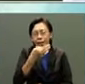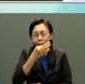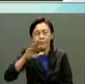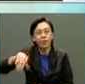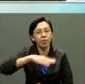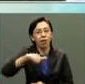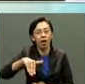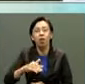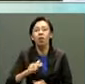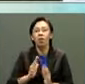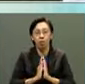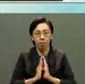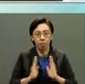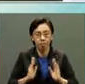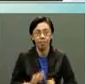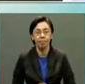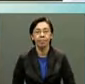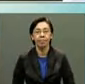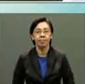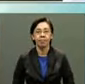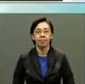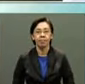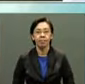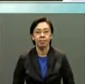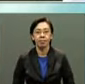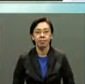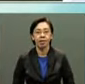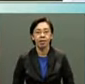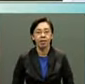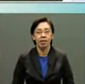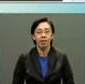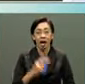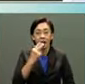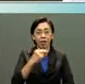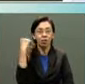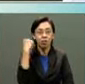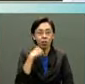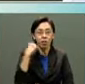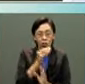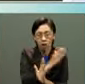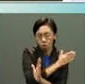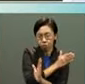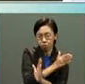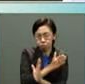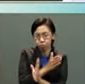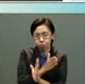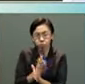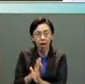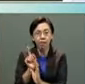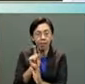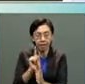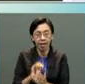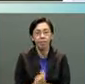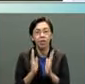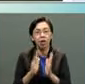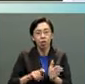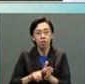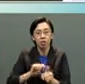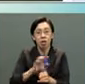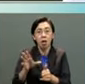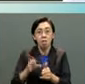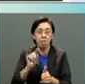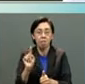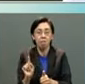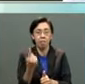ด้วยนะครับมาดูในการกระจายตัวของแต่ละวันนะครับเรื่องของผู้ป่วยรายใหม่ต่